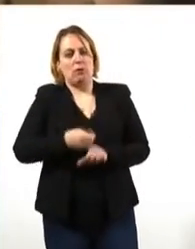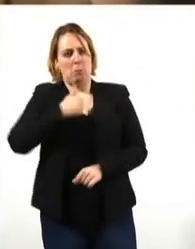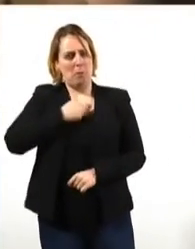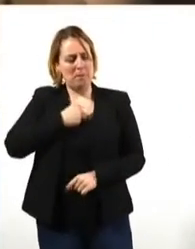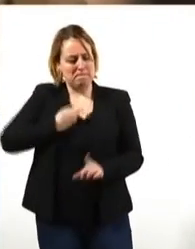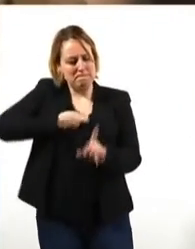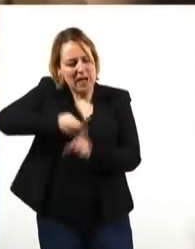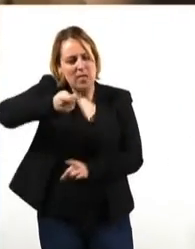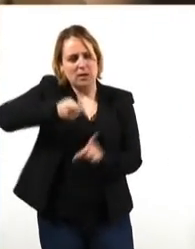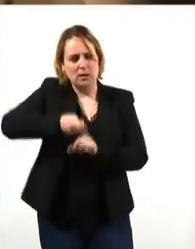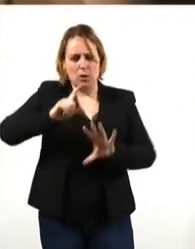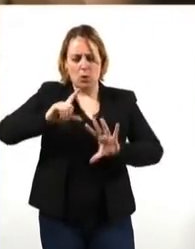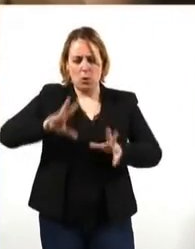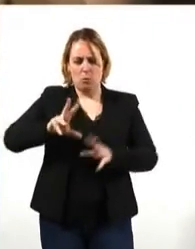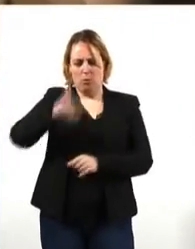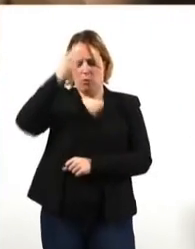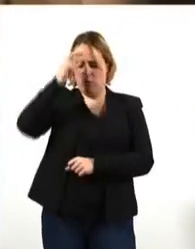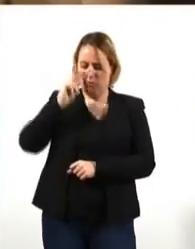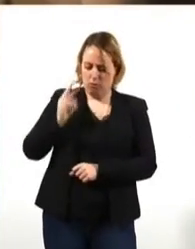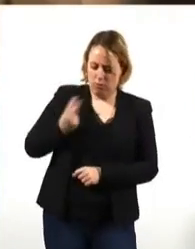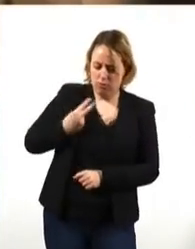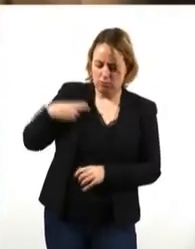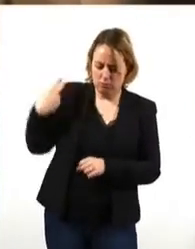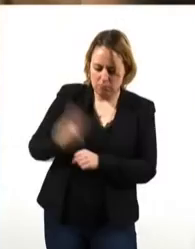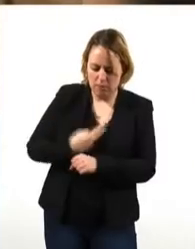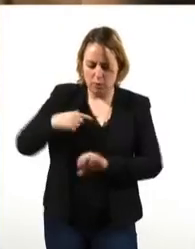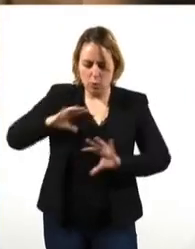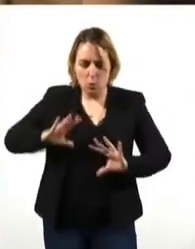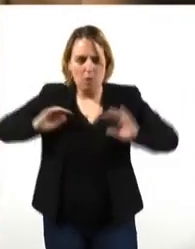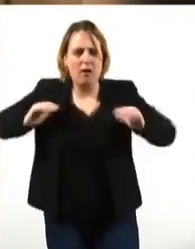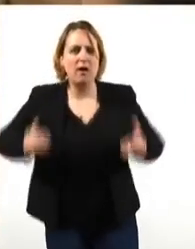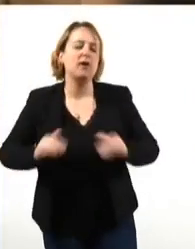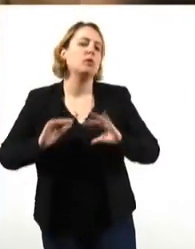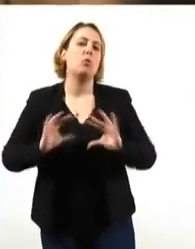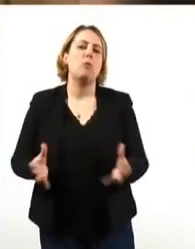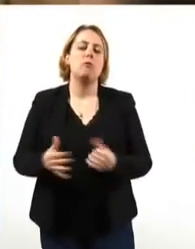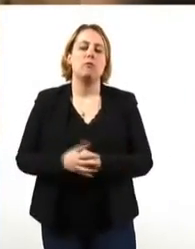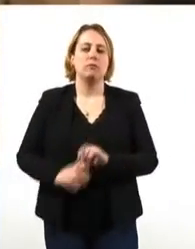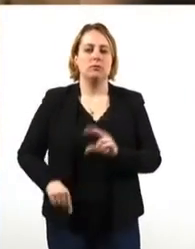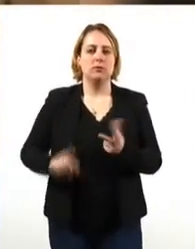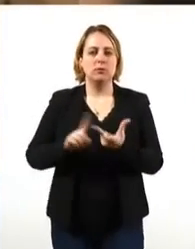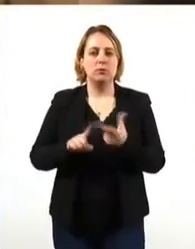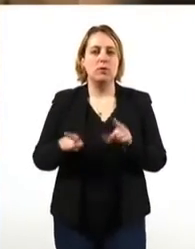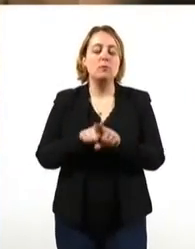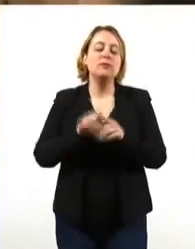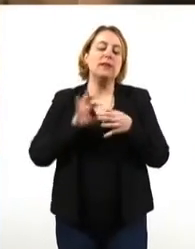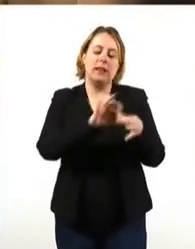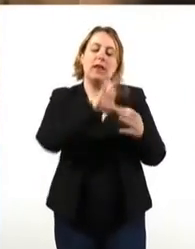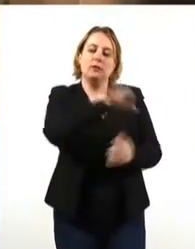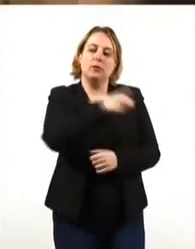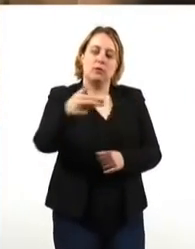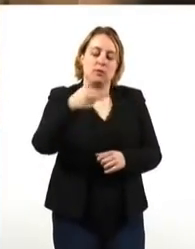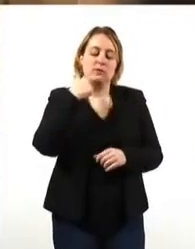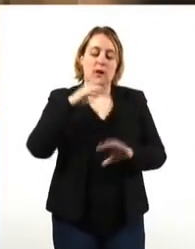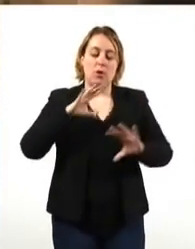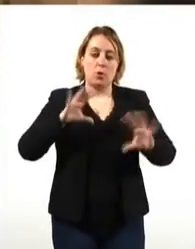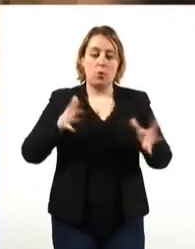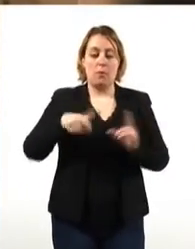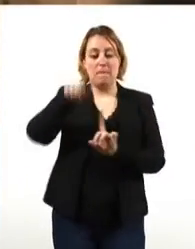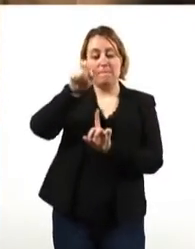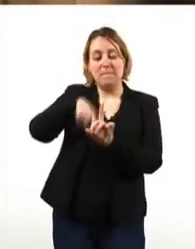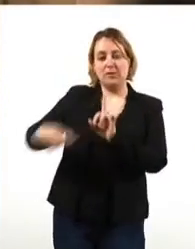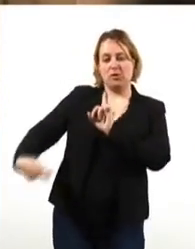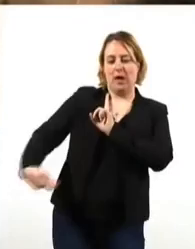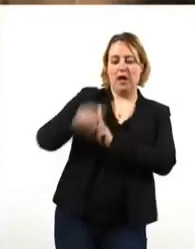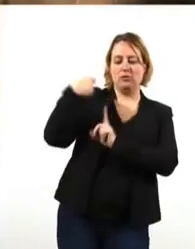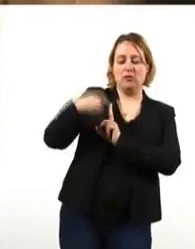comment on accompagne cette fin-là. Et surtout aussi, mais ça c'est une doctrine avec le ministre de l'Éducation nationale, ne plus faire que celui qui est harcelé, c'est